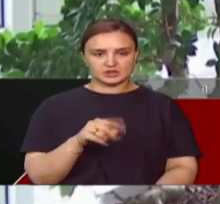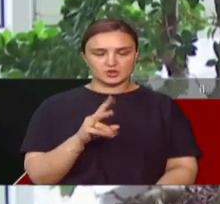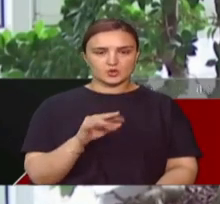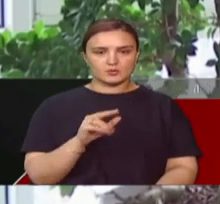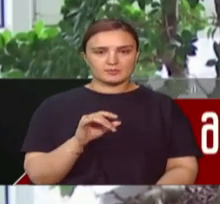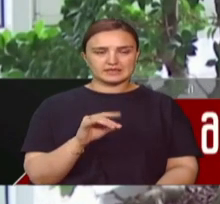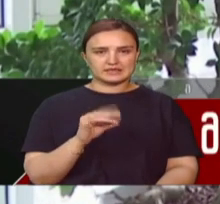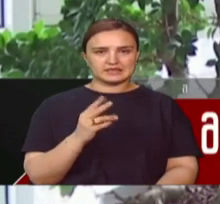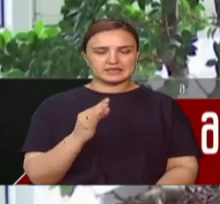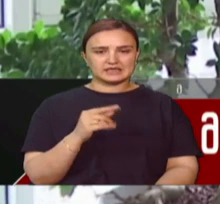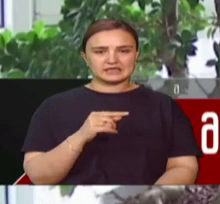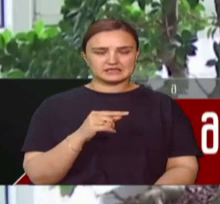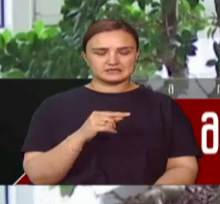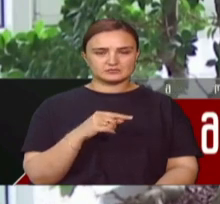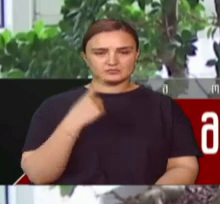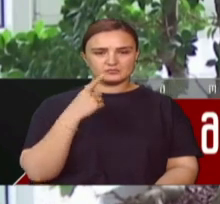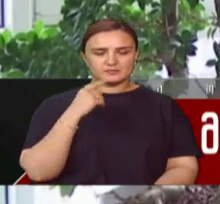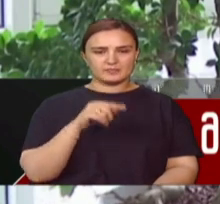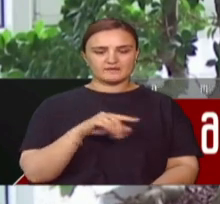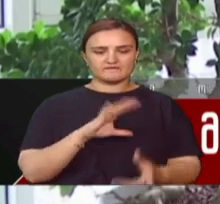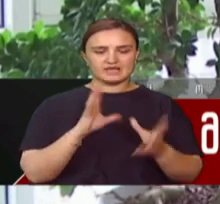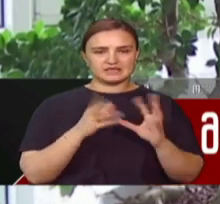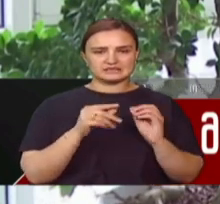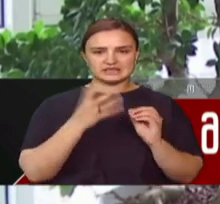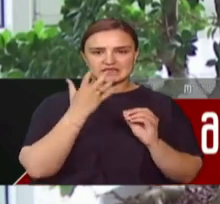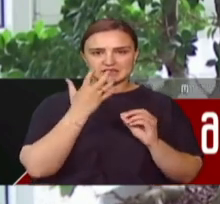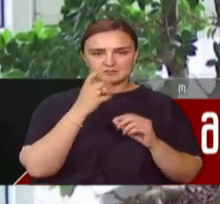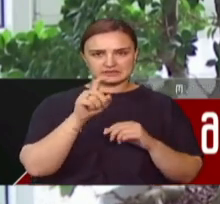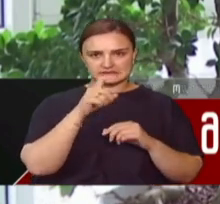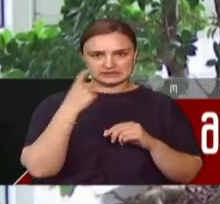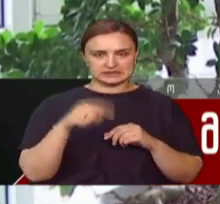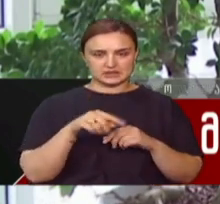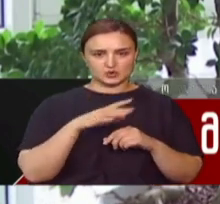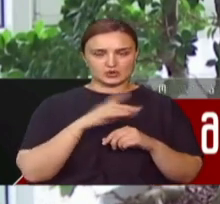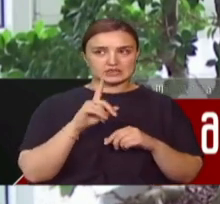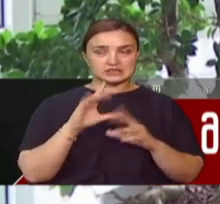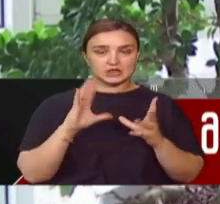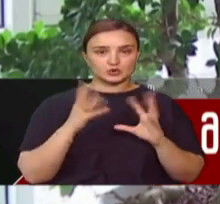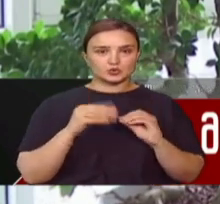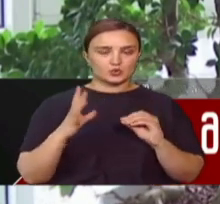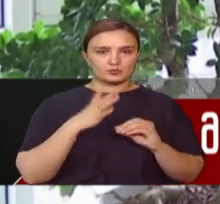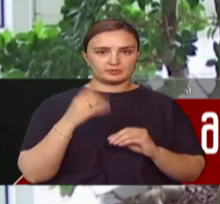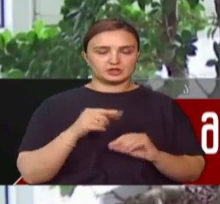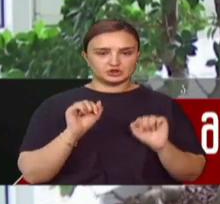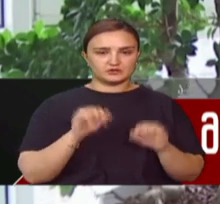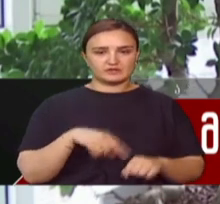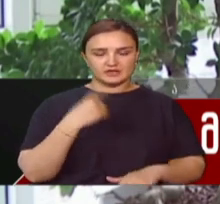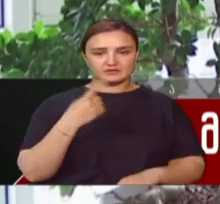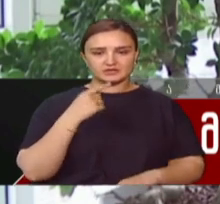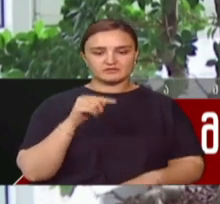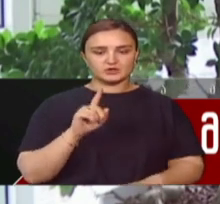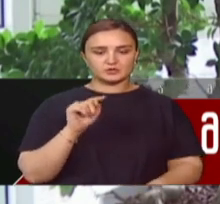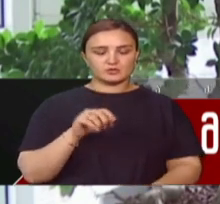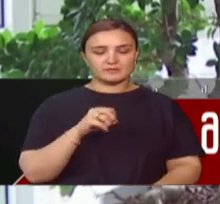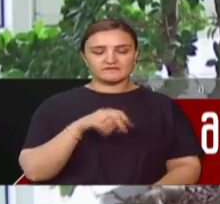კოპერნიკის კლიმატის ცვლილებების სამსახურმა აღნიშნული ყველაზე თბილ ტემპერატურად დაასახელა, რაც ოდესმე დაფიქსირებულა. შეგვიძლია ვთქვათ, რომ არა